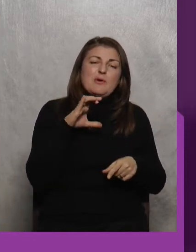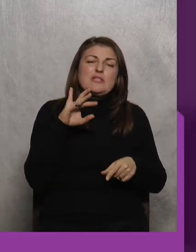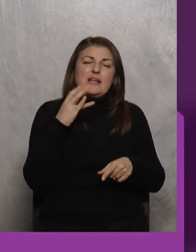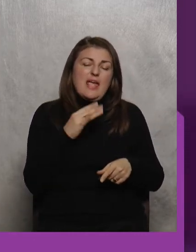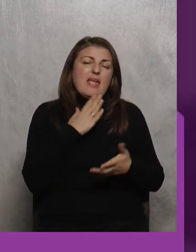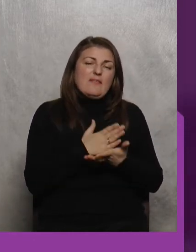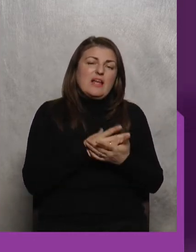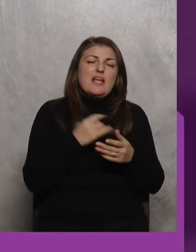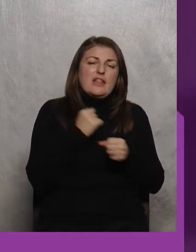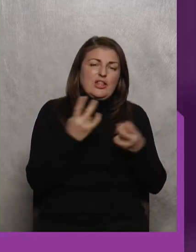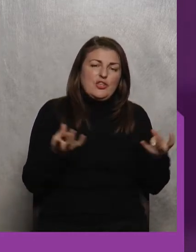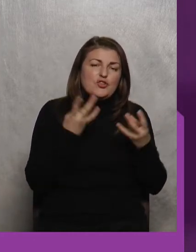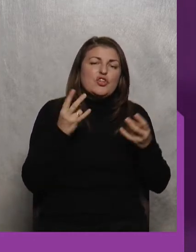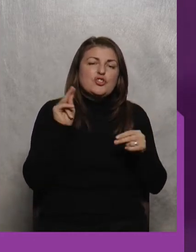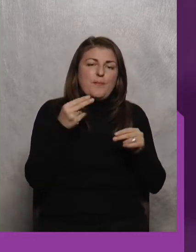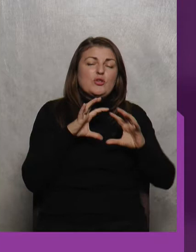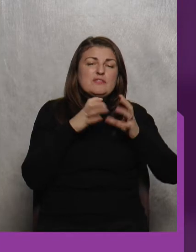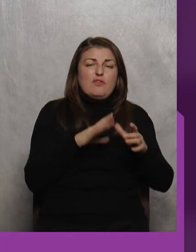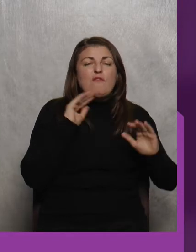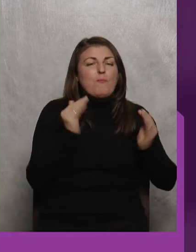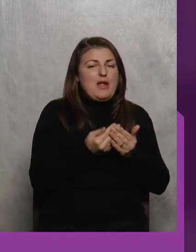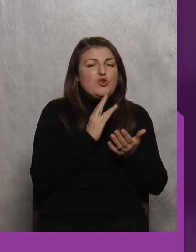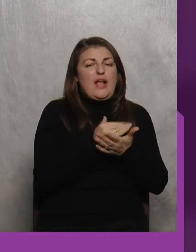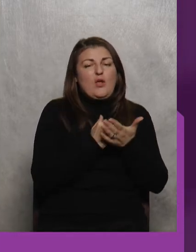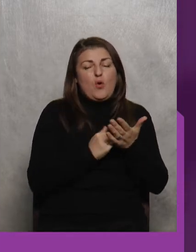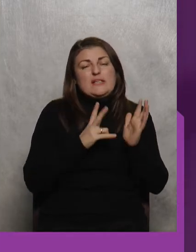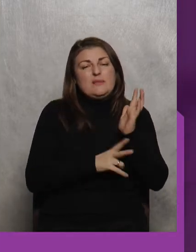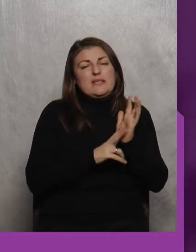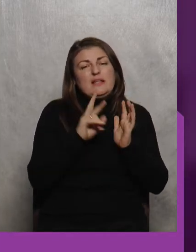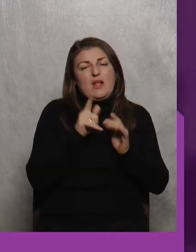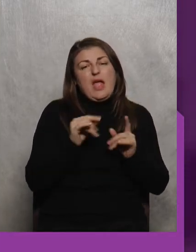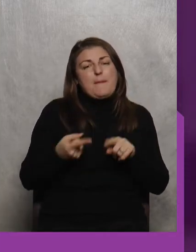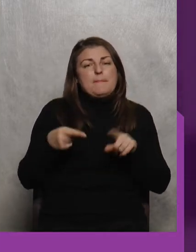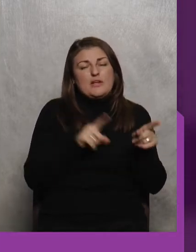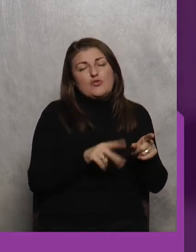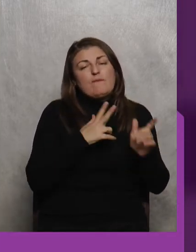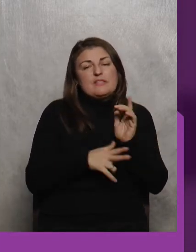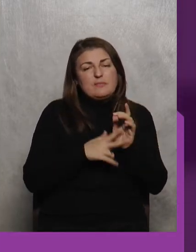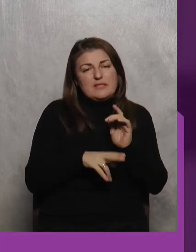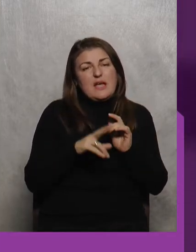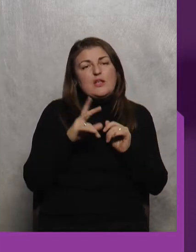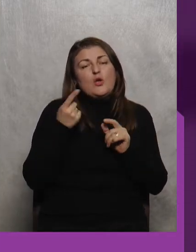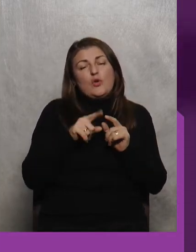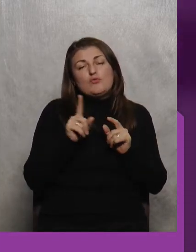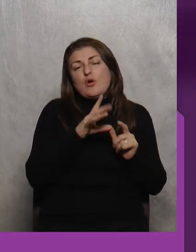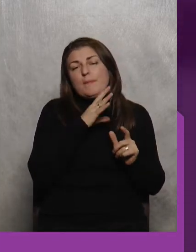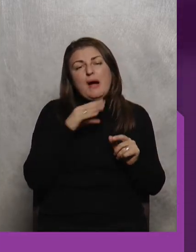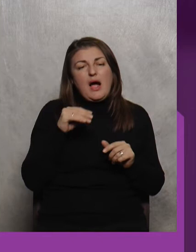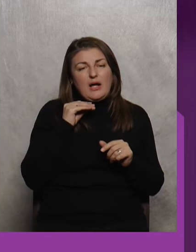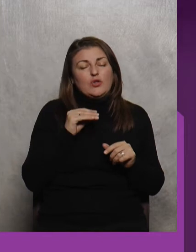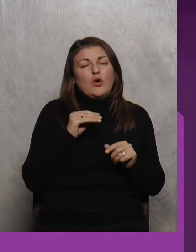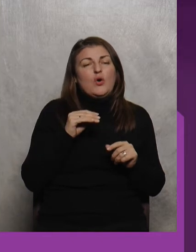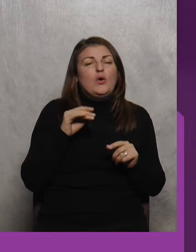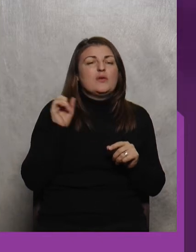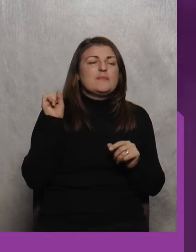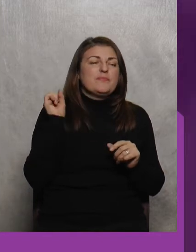є діючим чемпіоном світу в меншій категорії, 70 кілограм, і перейшов 80, тому що багато